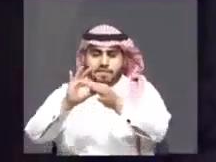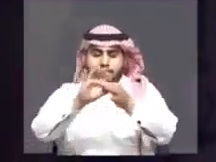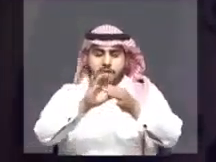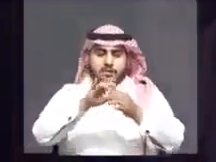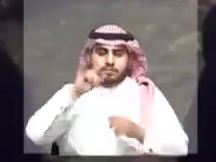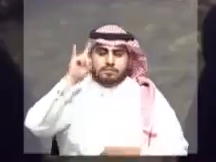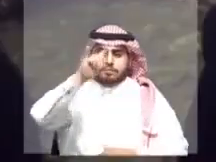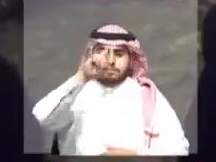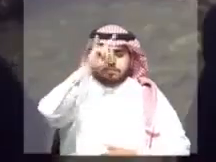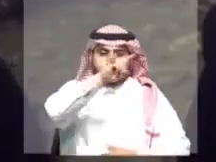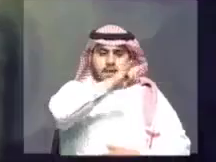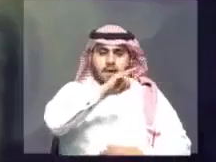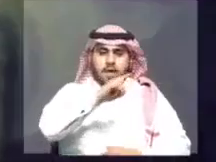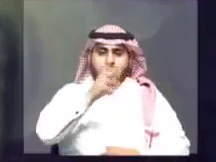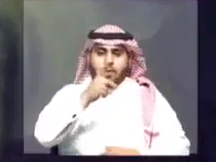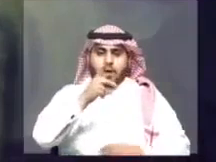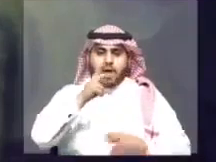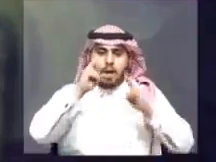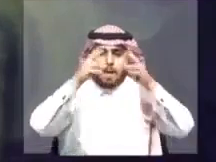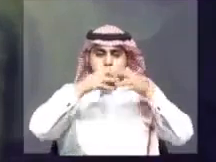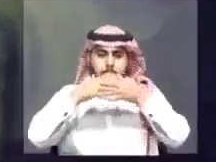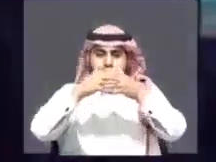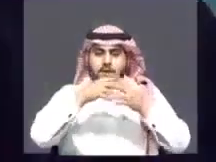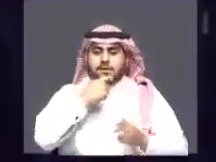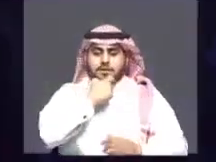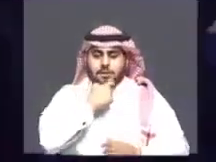هامش زيارة سموه إلى المملكة المتحدة.